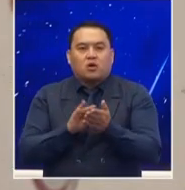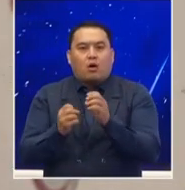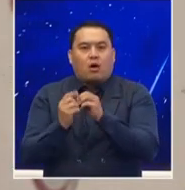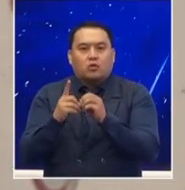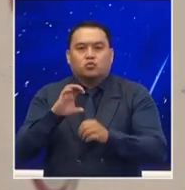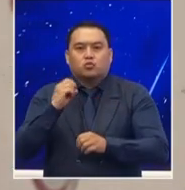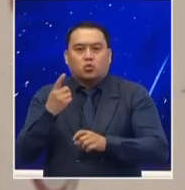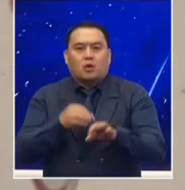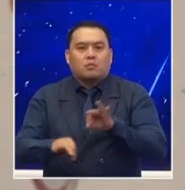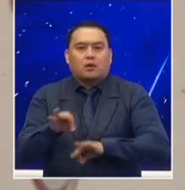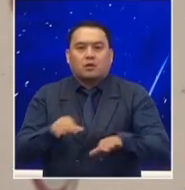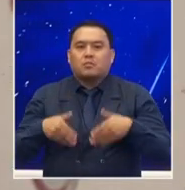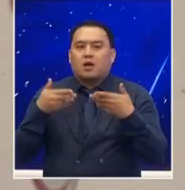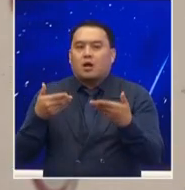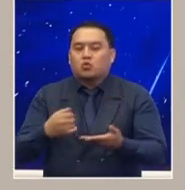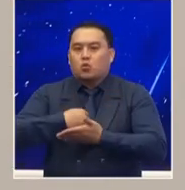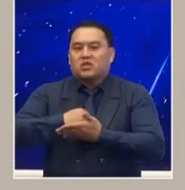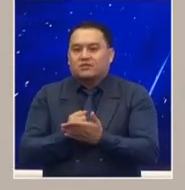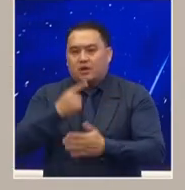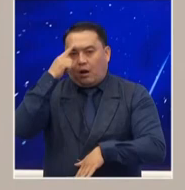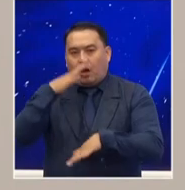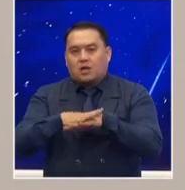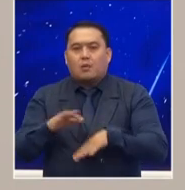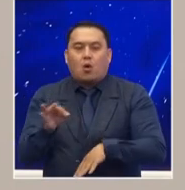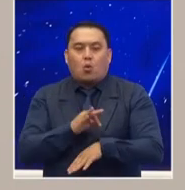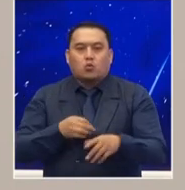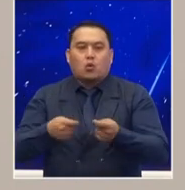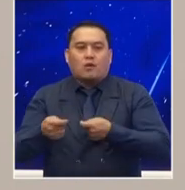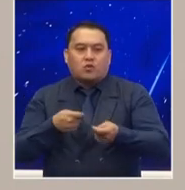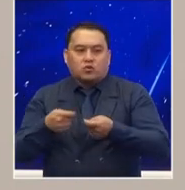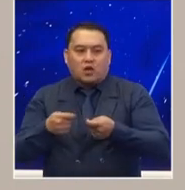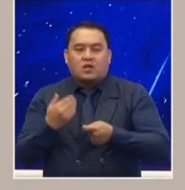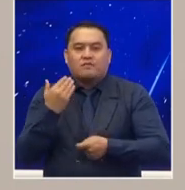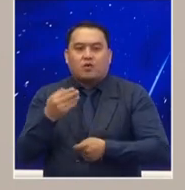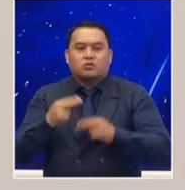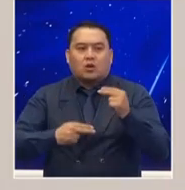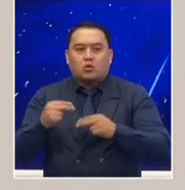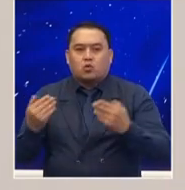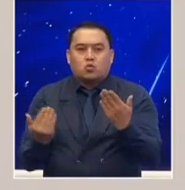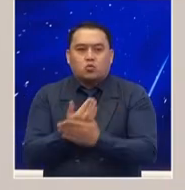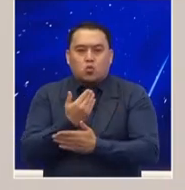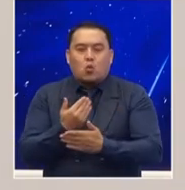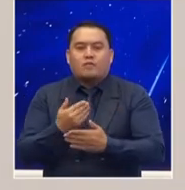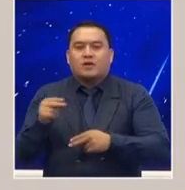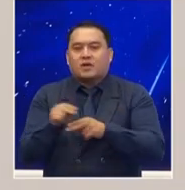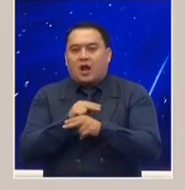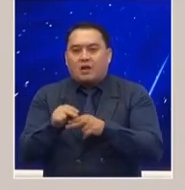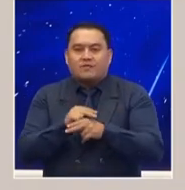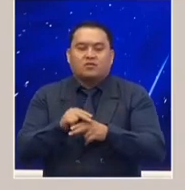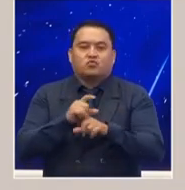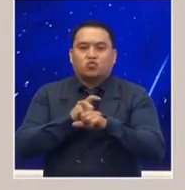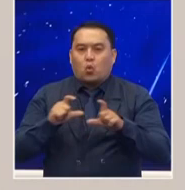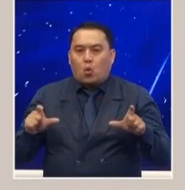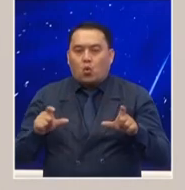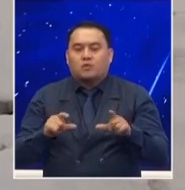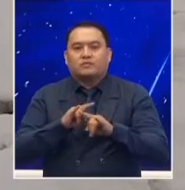11 социальных проектов представили на утверждение акима области власти города. В их числе строительство новых и реконструкция ряда действующих школ